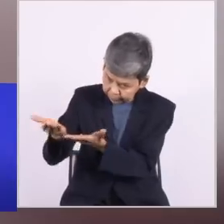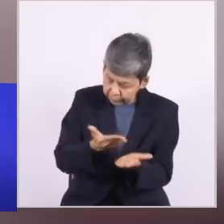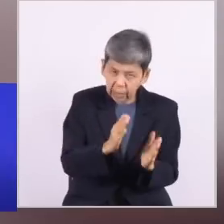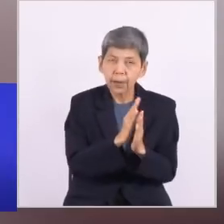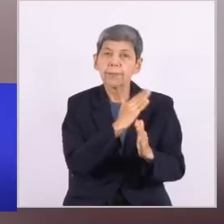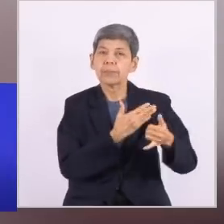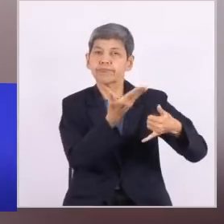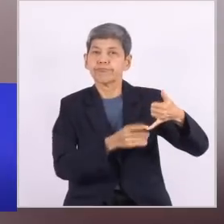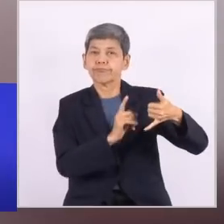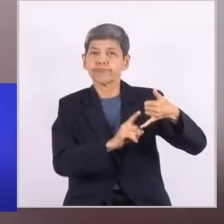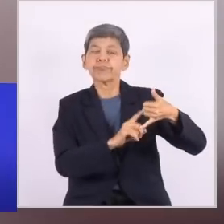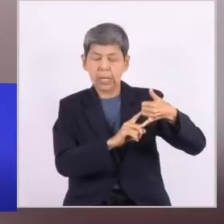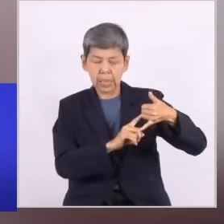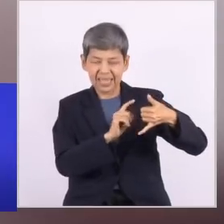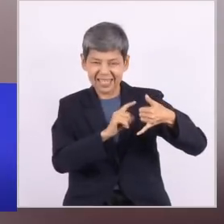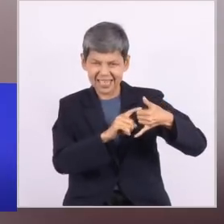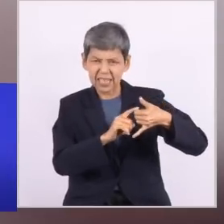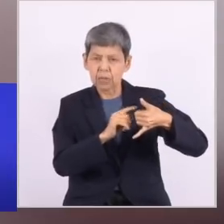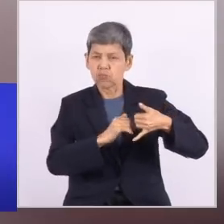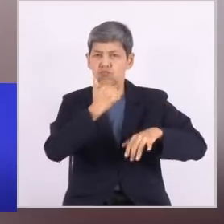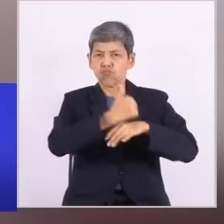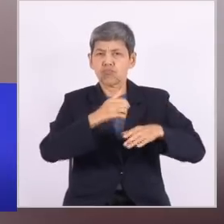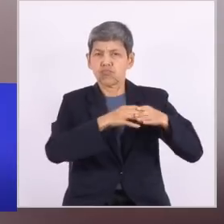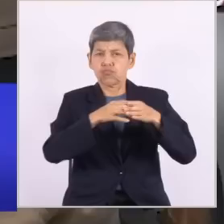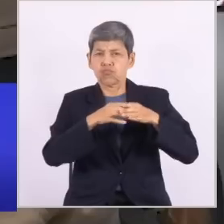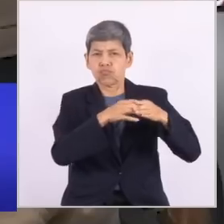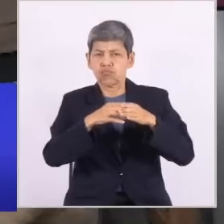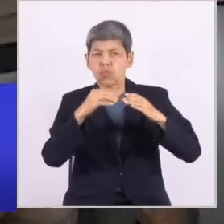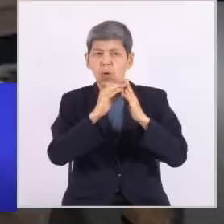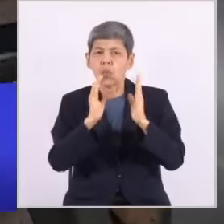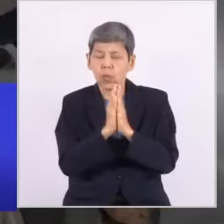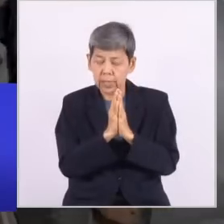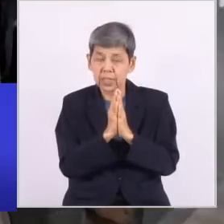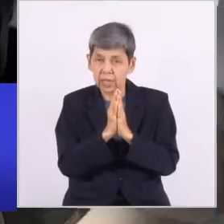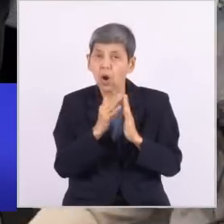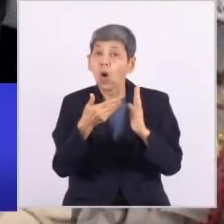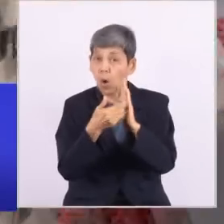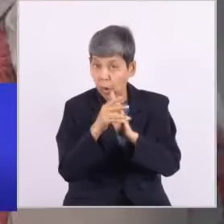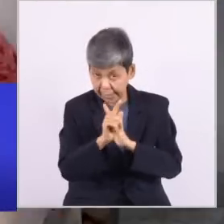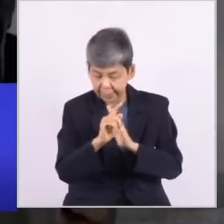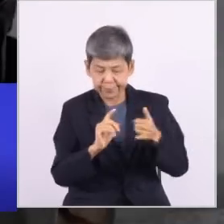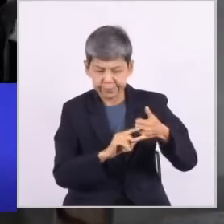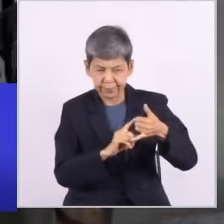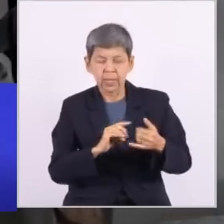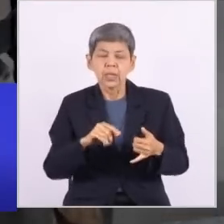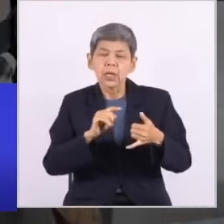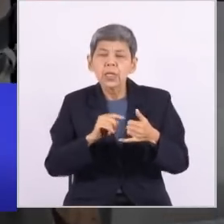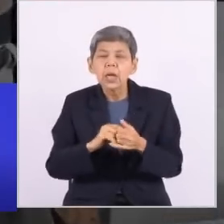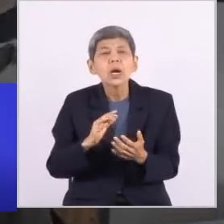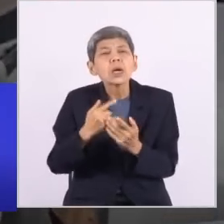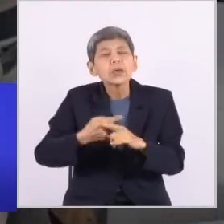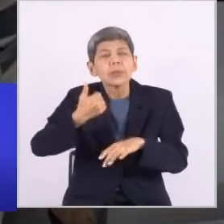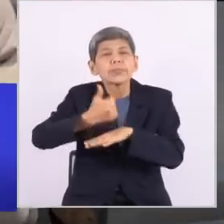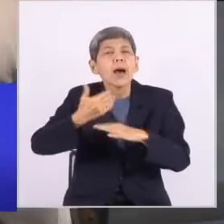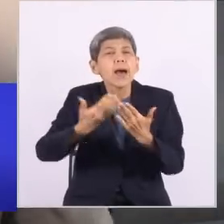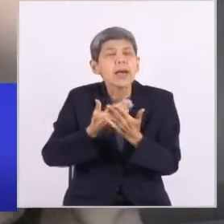จริตวชิระเมธีเป็นเจ้าคณะอำเภอที่วัดเขื่อนอุบลรัตน์ขอนแก่นเหมือนกันซึ่งก็เป็นรักษาการเจ้าอาวาสวัด